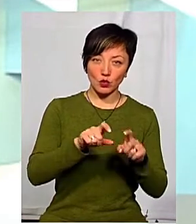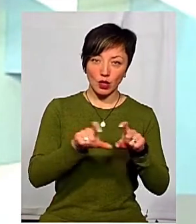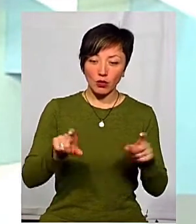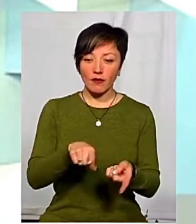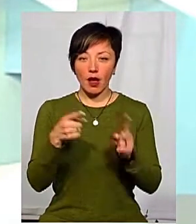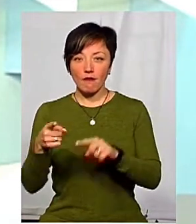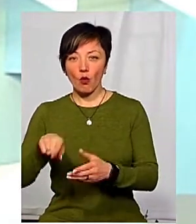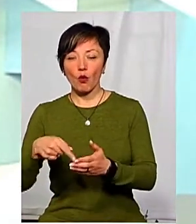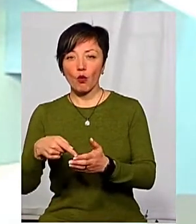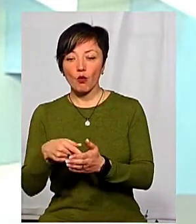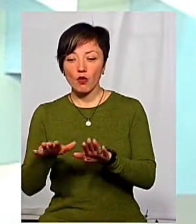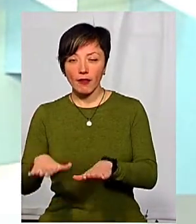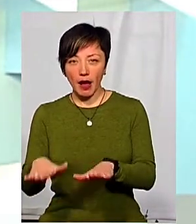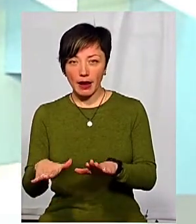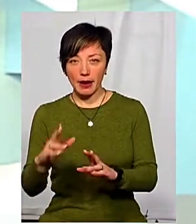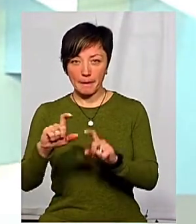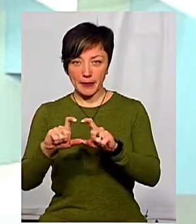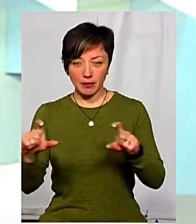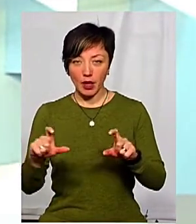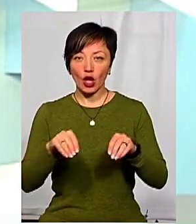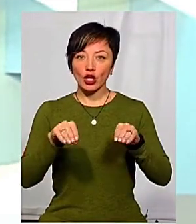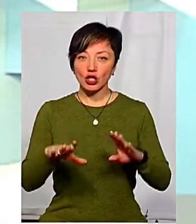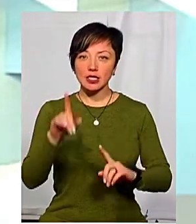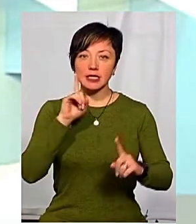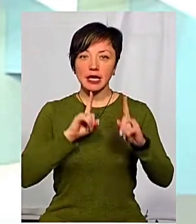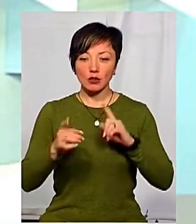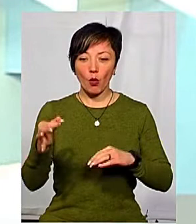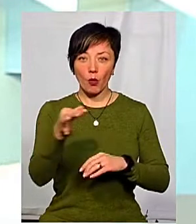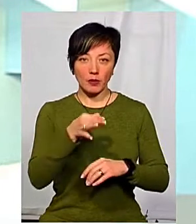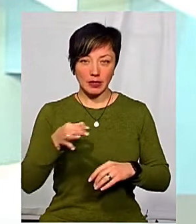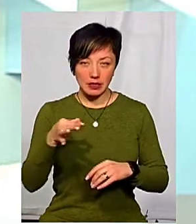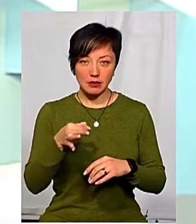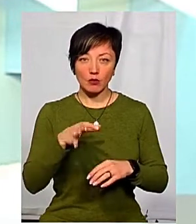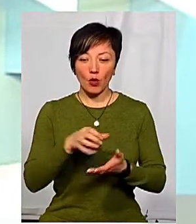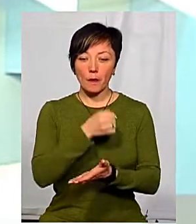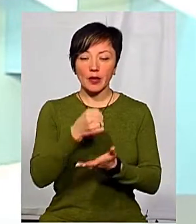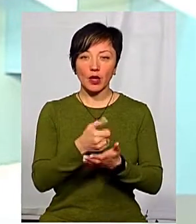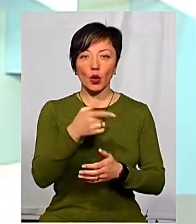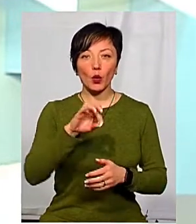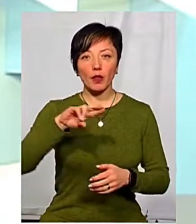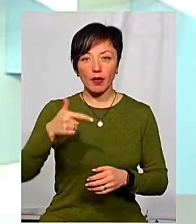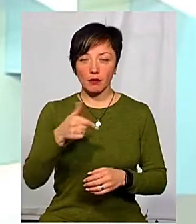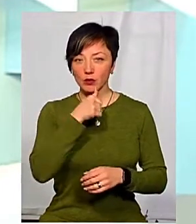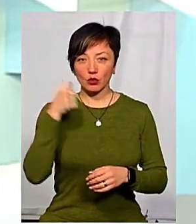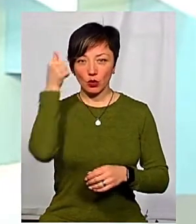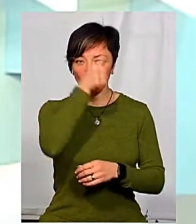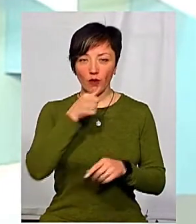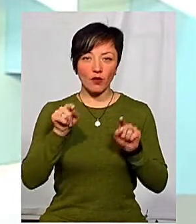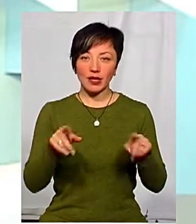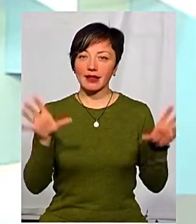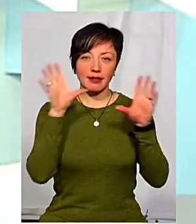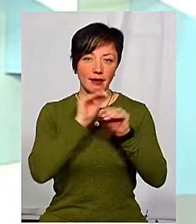неприбуткове підприємство. Оскільки рішення сесії обласної ради по даному закладу було прийнято в грудні минулого року, вони